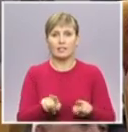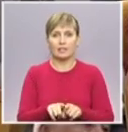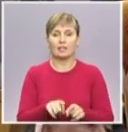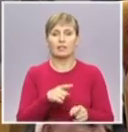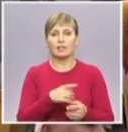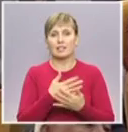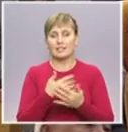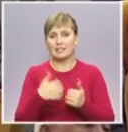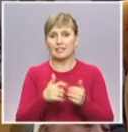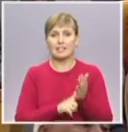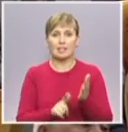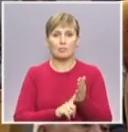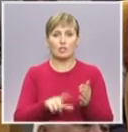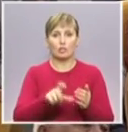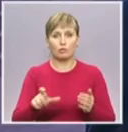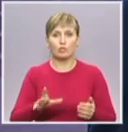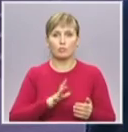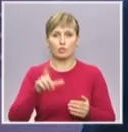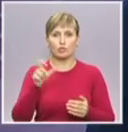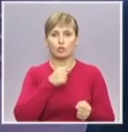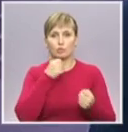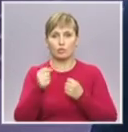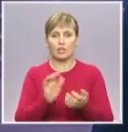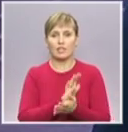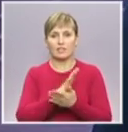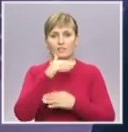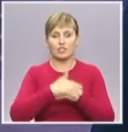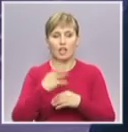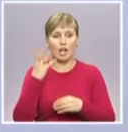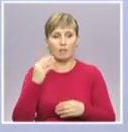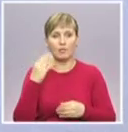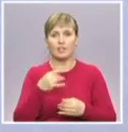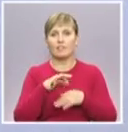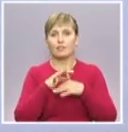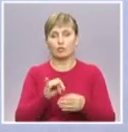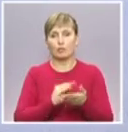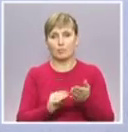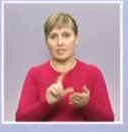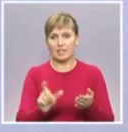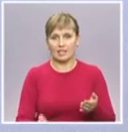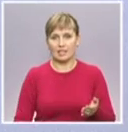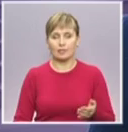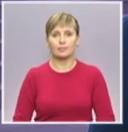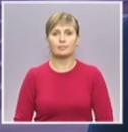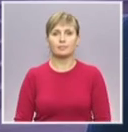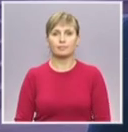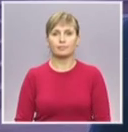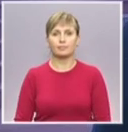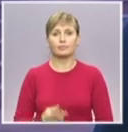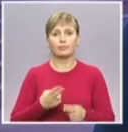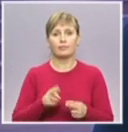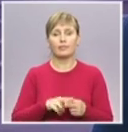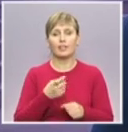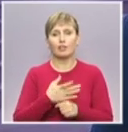70 достойнейших был представлен наш коллега, журналист газеты «Вечерняя Алмата», телеведущий и писатель Василий Шупейкин. Это